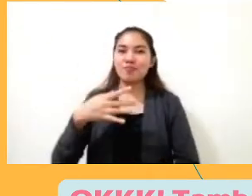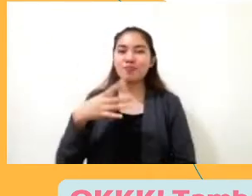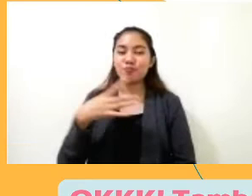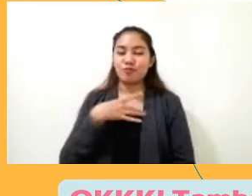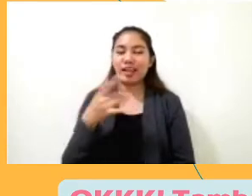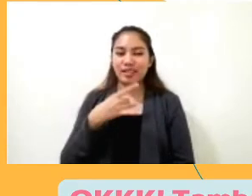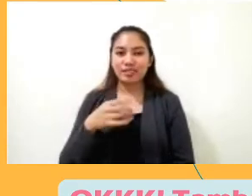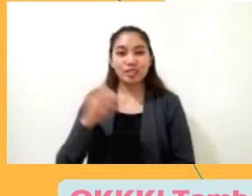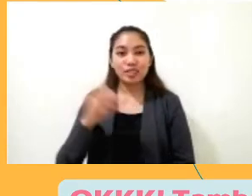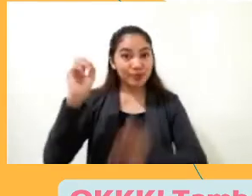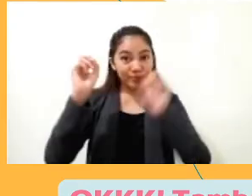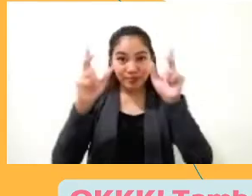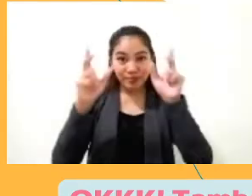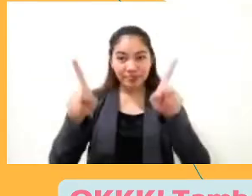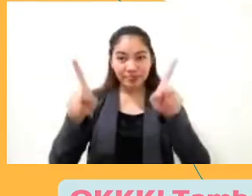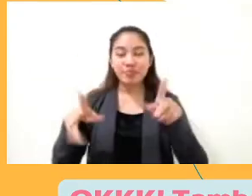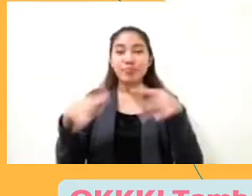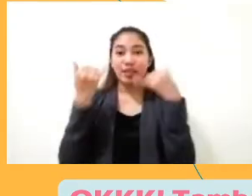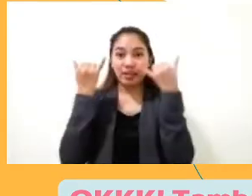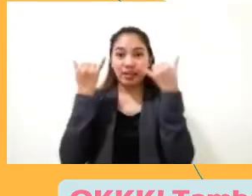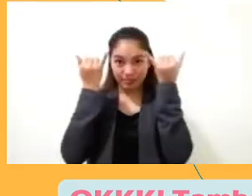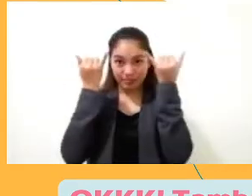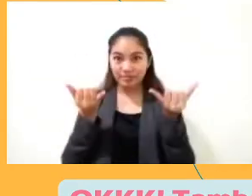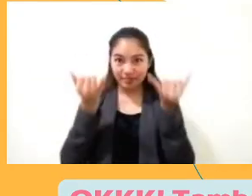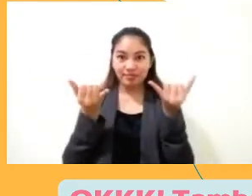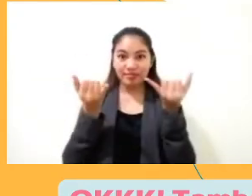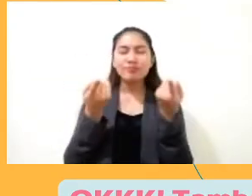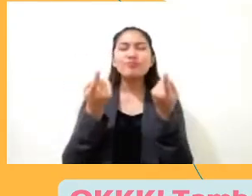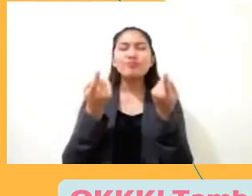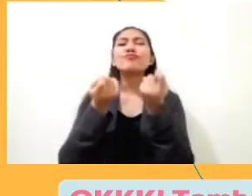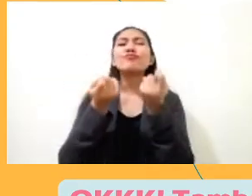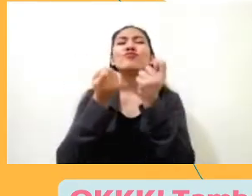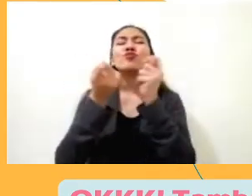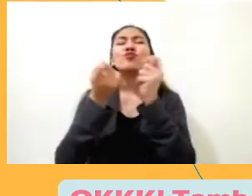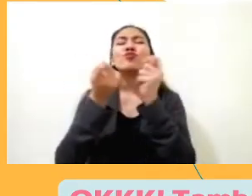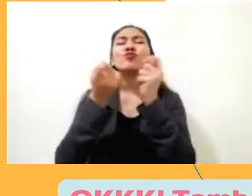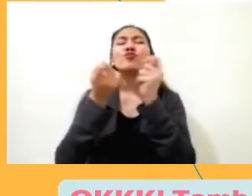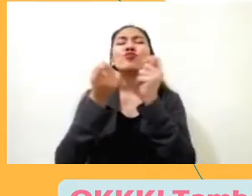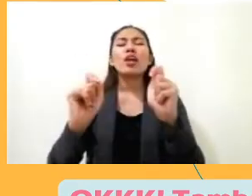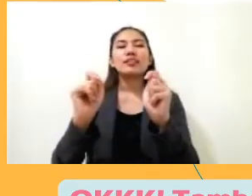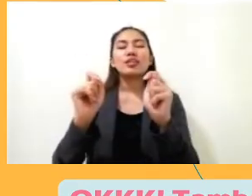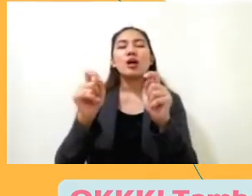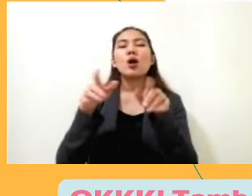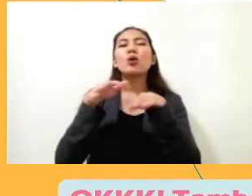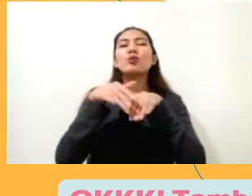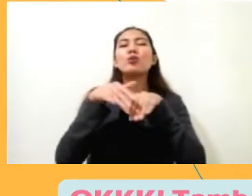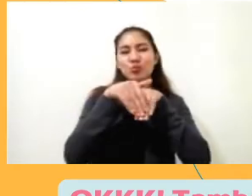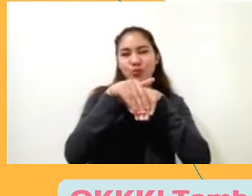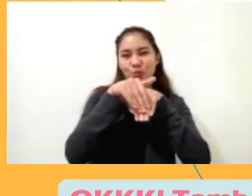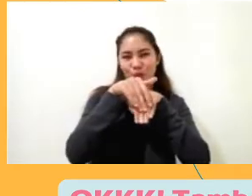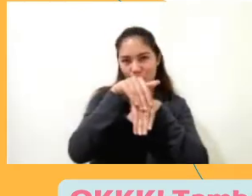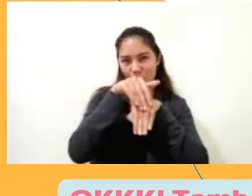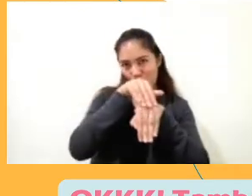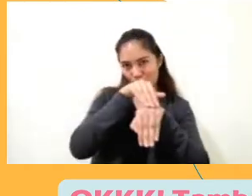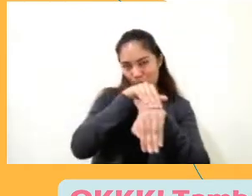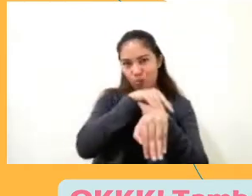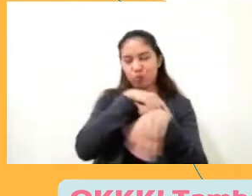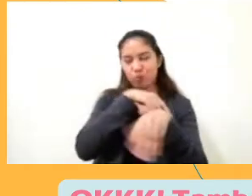Okay? Ngayon, subukan natin siya na very, very slow.